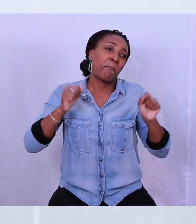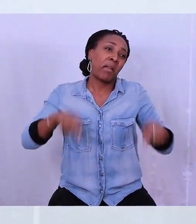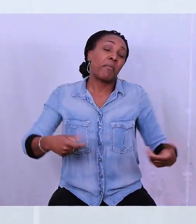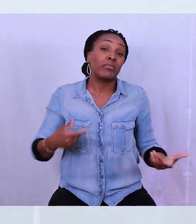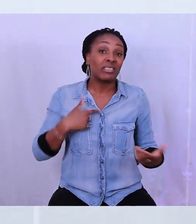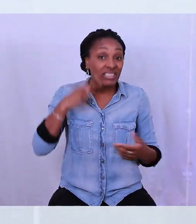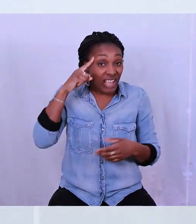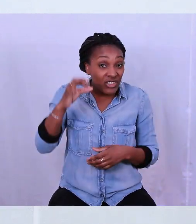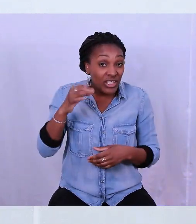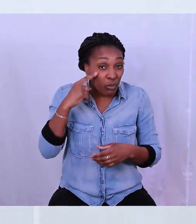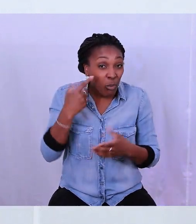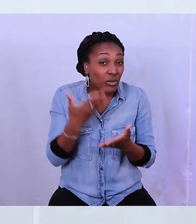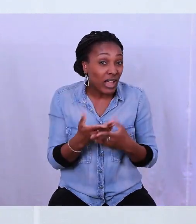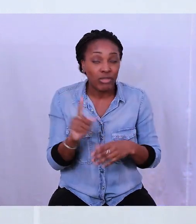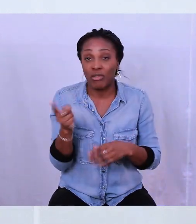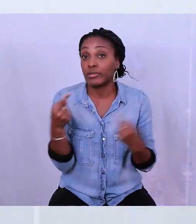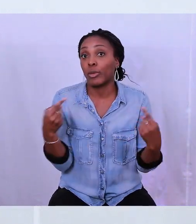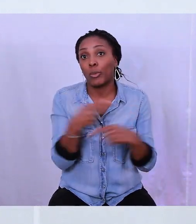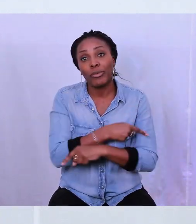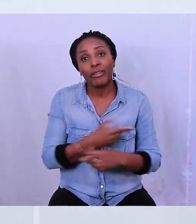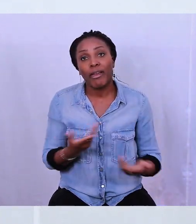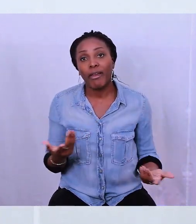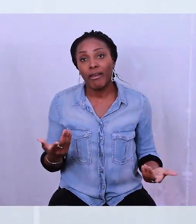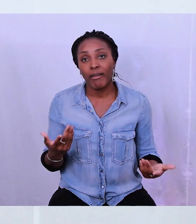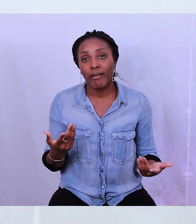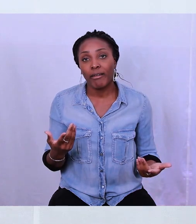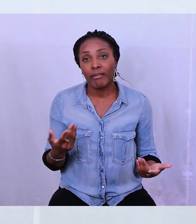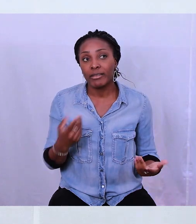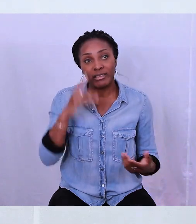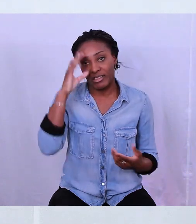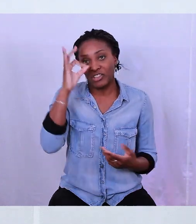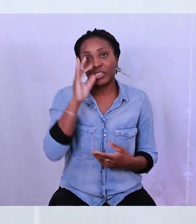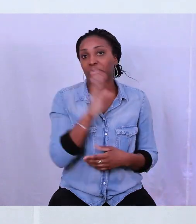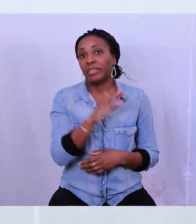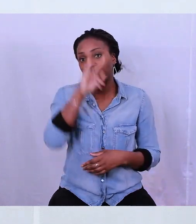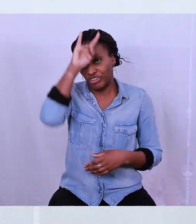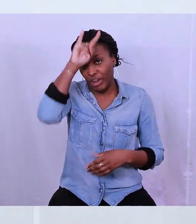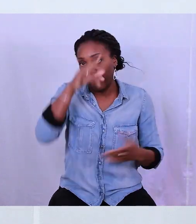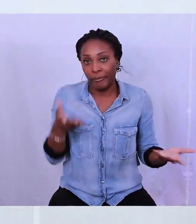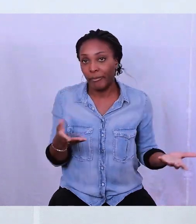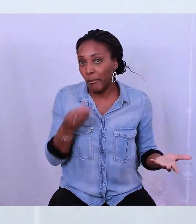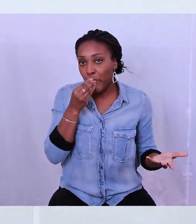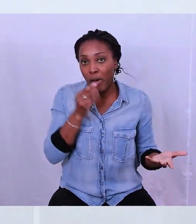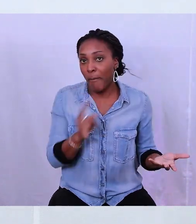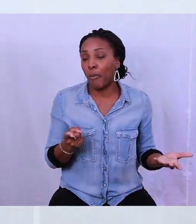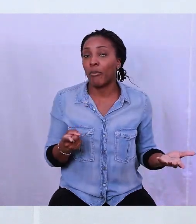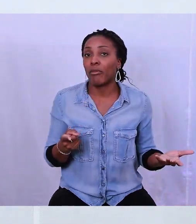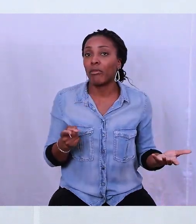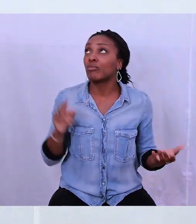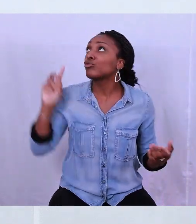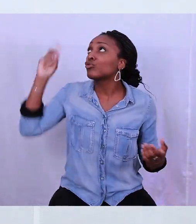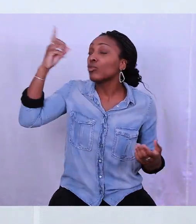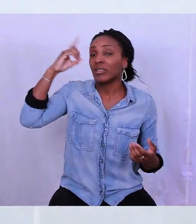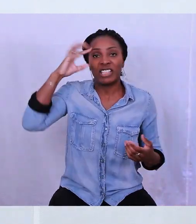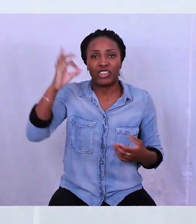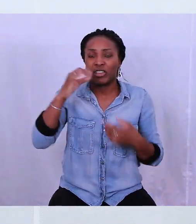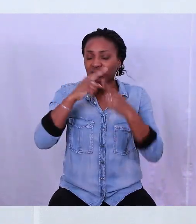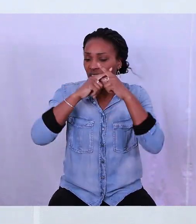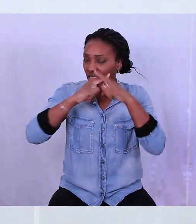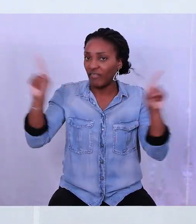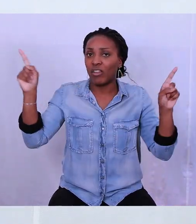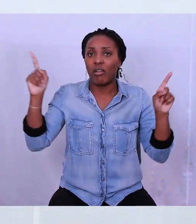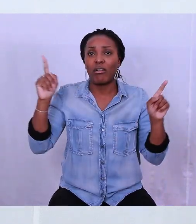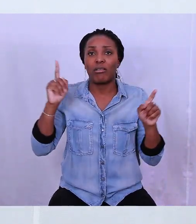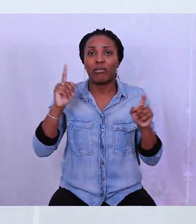pas à ça la sagesse. Ça c'est le contraire de la sagesse, c'est la sagesse diabolique, nous dit les Écritures. La sagesse d'en haut est complètement différente. Elle